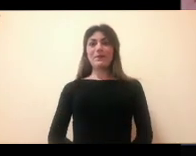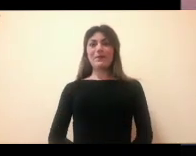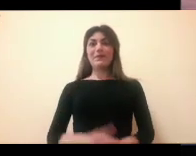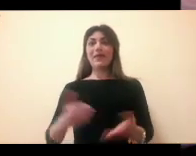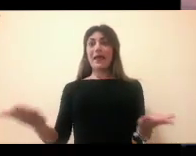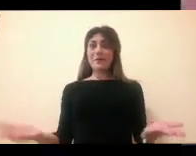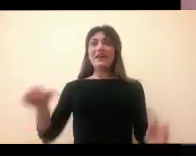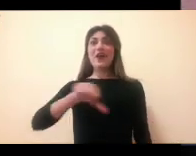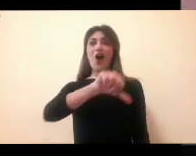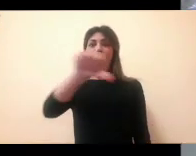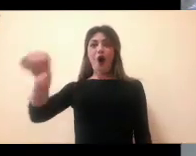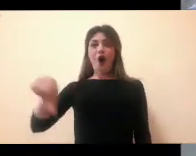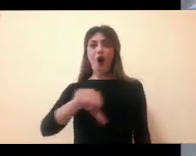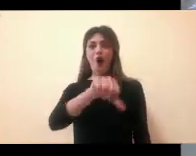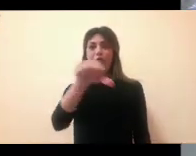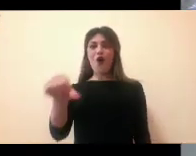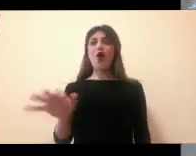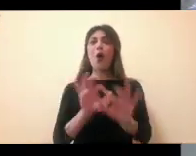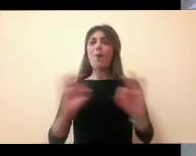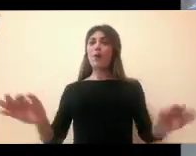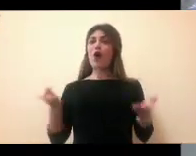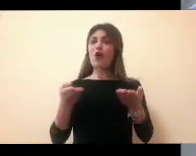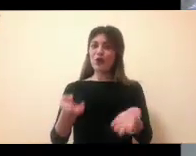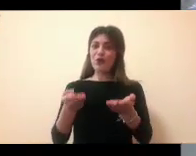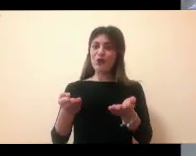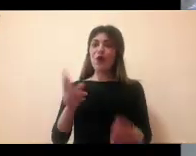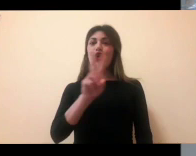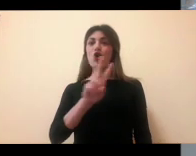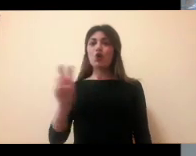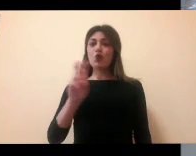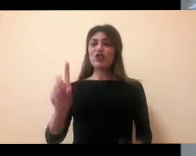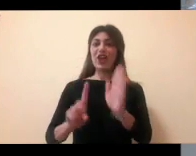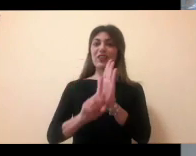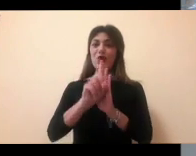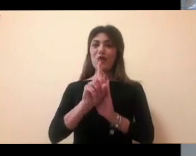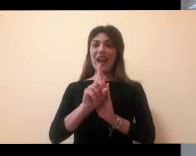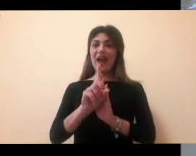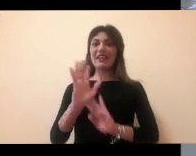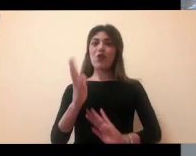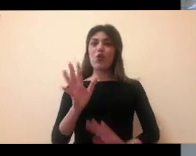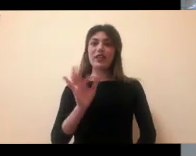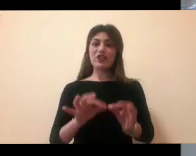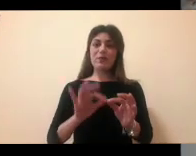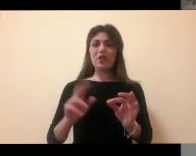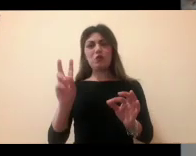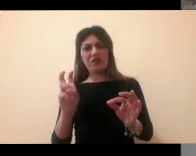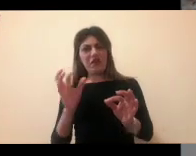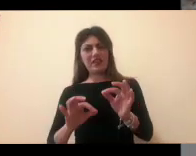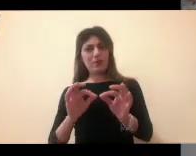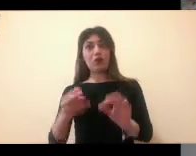Filo d'olio e pronte per il forno. 200 gradi, un quarto d'ora, 20 minuti. Ricordatevi di girare le polpette a metà cottura.